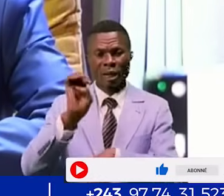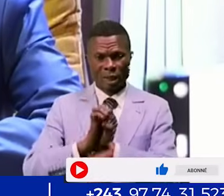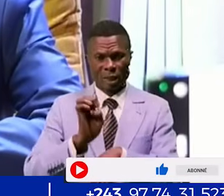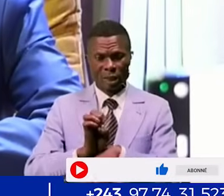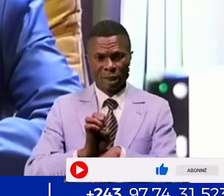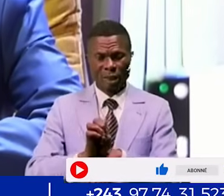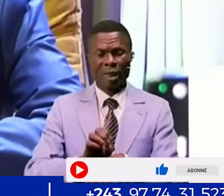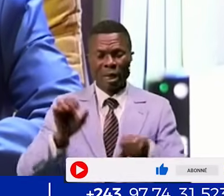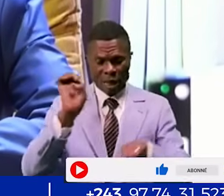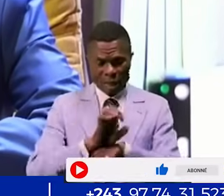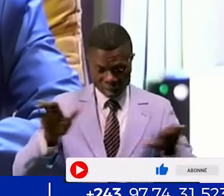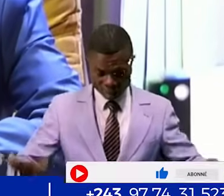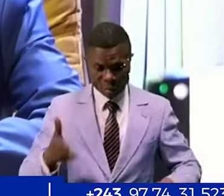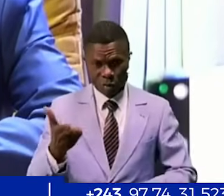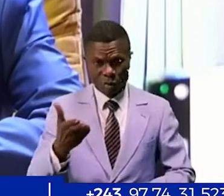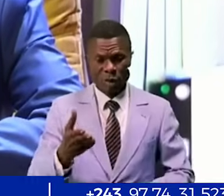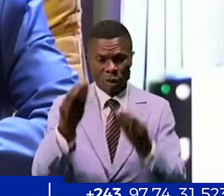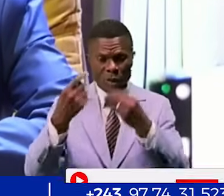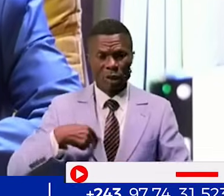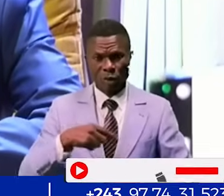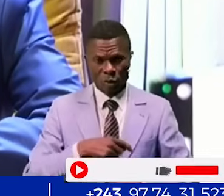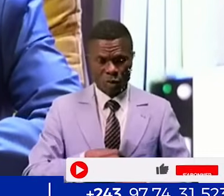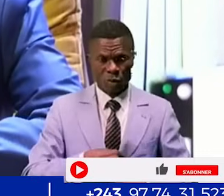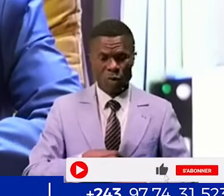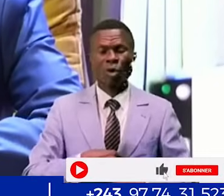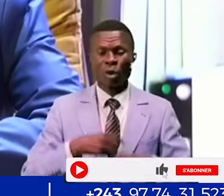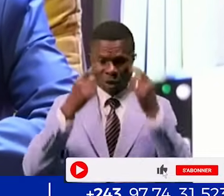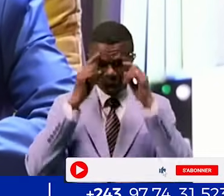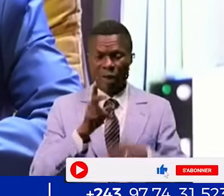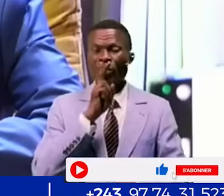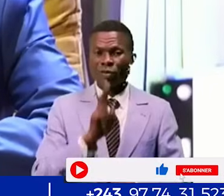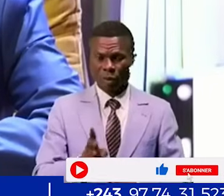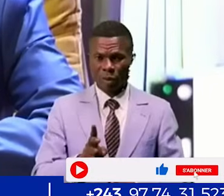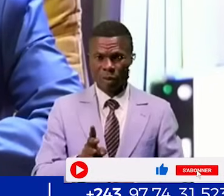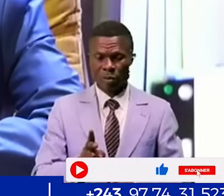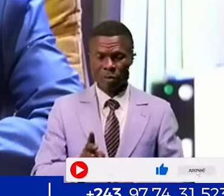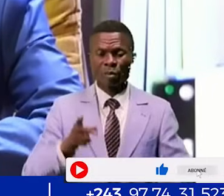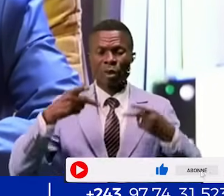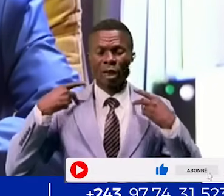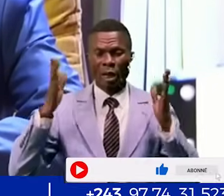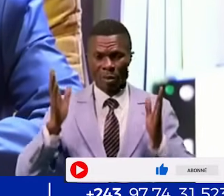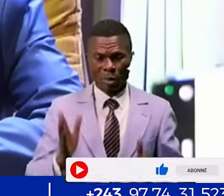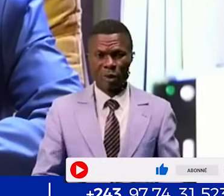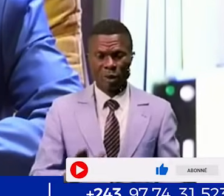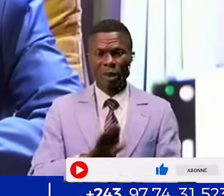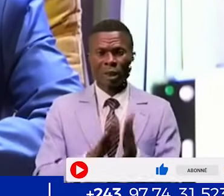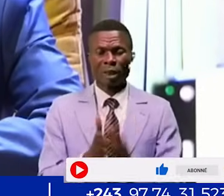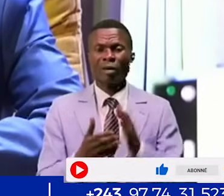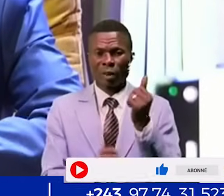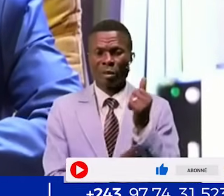les mosquées. Cela nous donne la ferme conviction que les pasteurs sont des